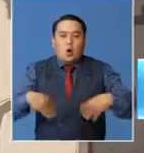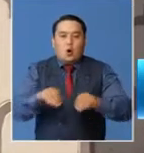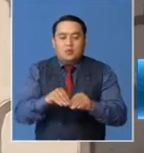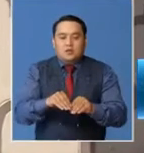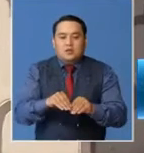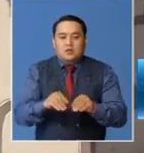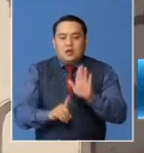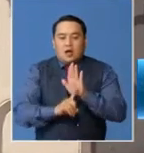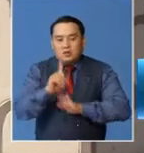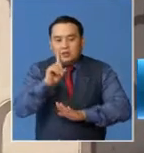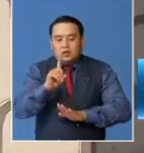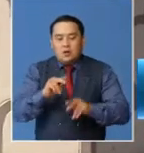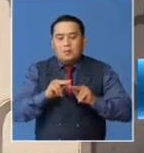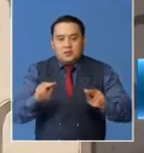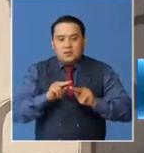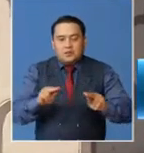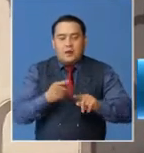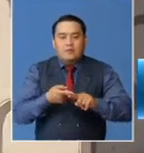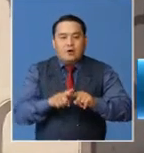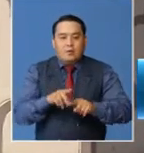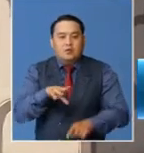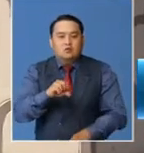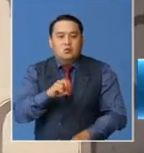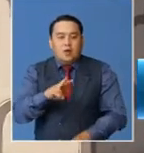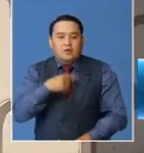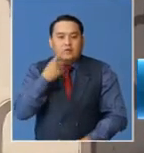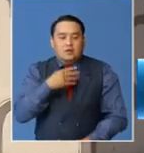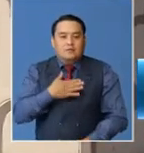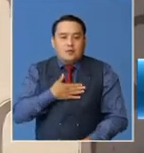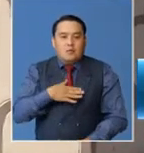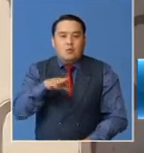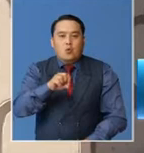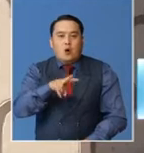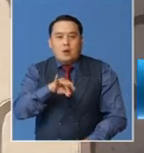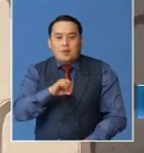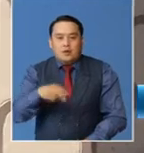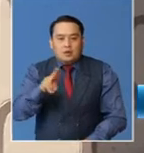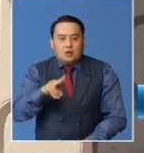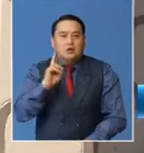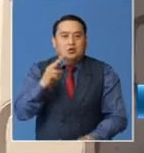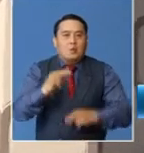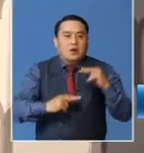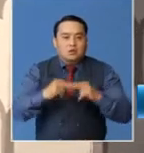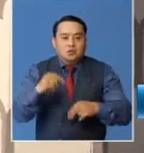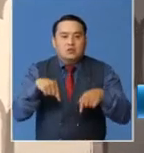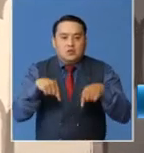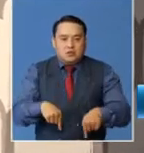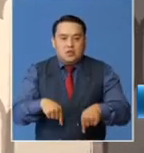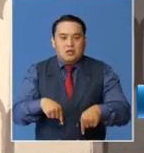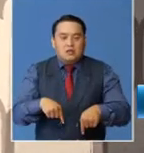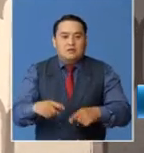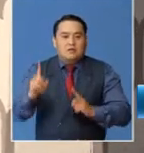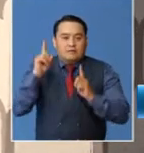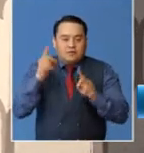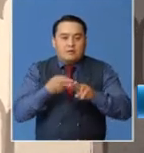общечеловеческие фундаментальные нравственные принципы. Постулат, который был высказан нашим пророком Мухаммадом: тому, кто построит мечеть здесь, там